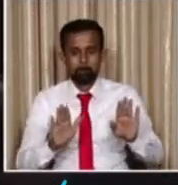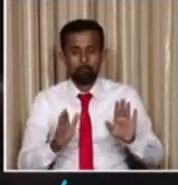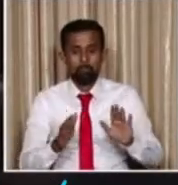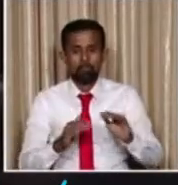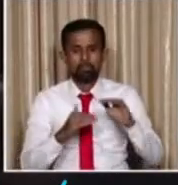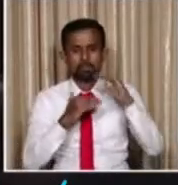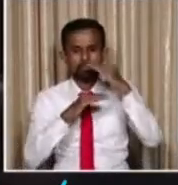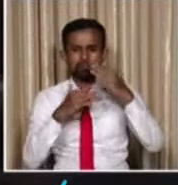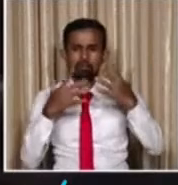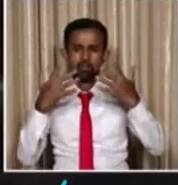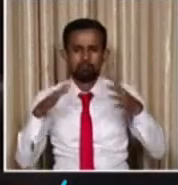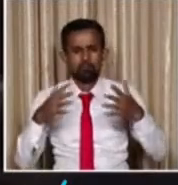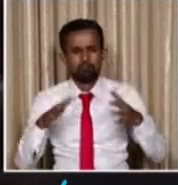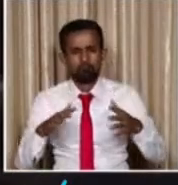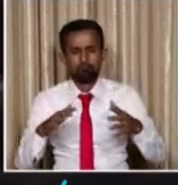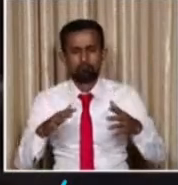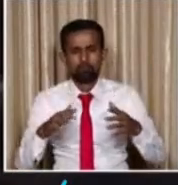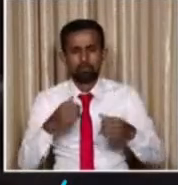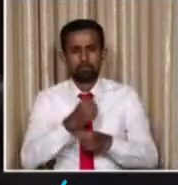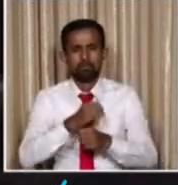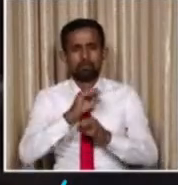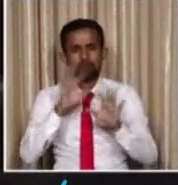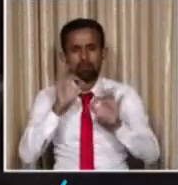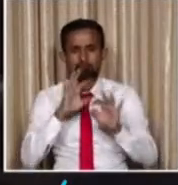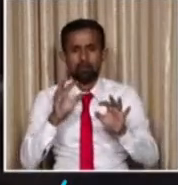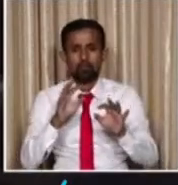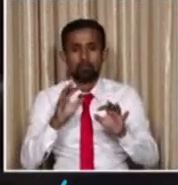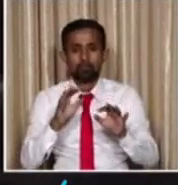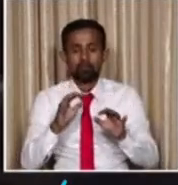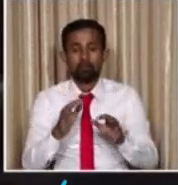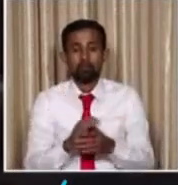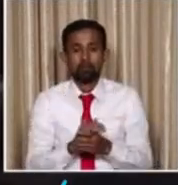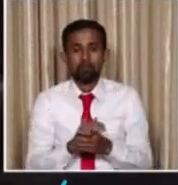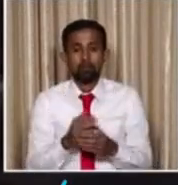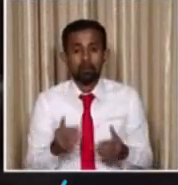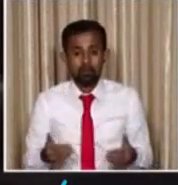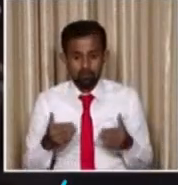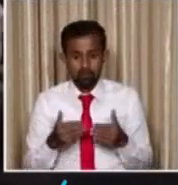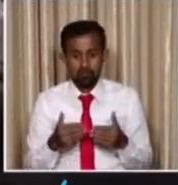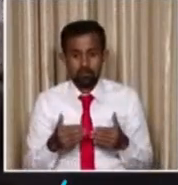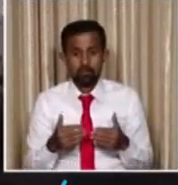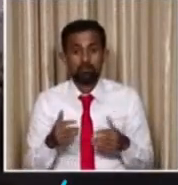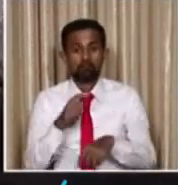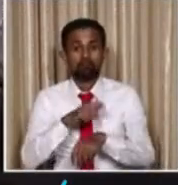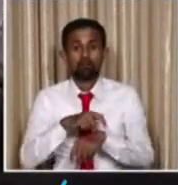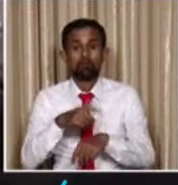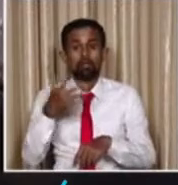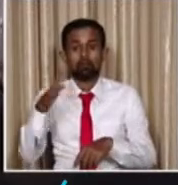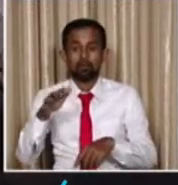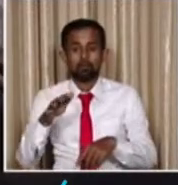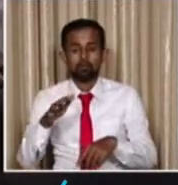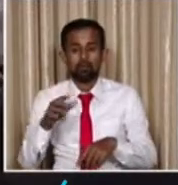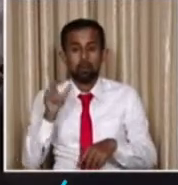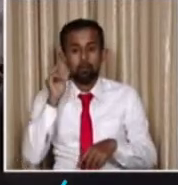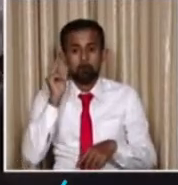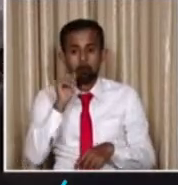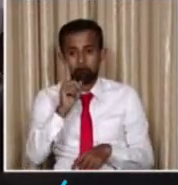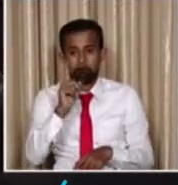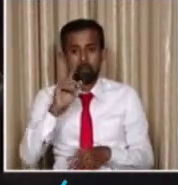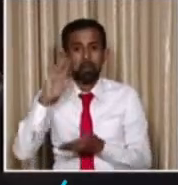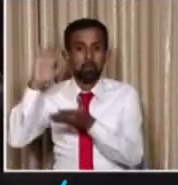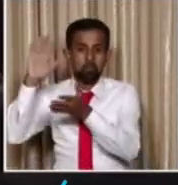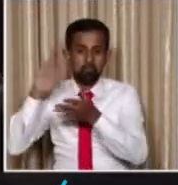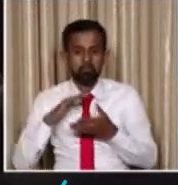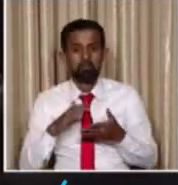සීමා ඉවත් කරලා මොන ගැසට් නිවේදන නිකුත් කරත් අද අපි මන්තුමා අවසන් කරන වෙලාව අවසන්යි. පිටරයත් පිටරටින්